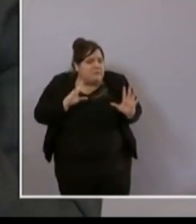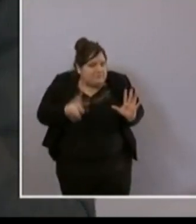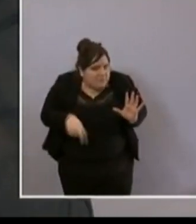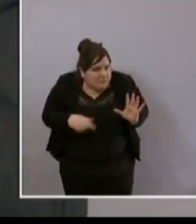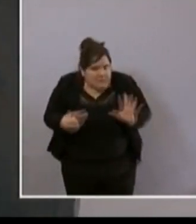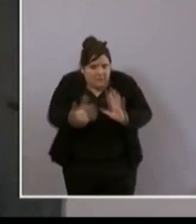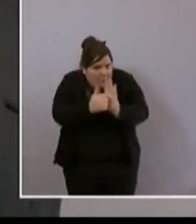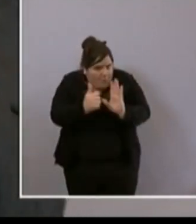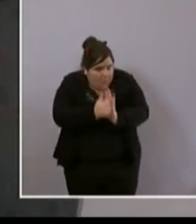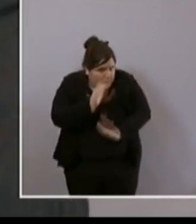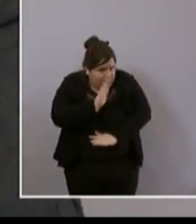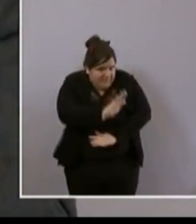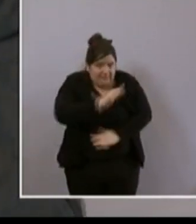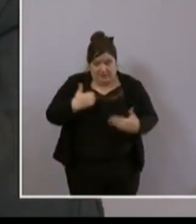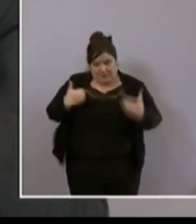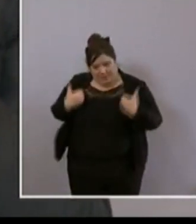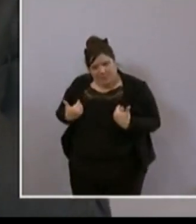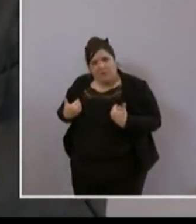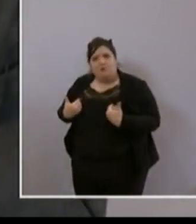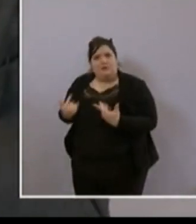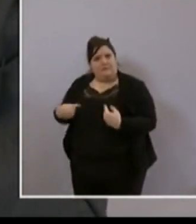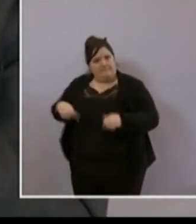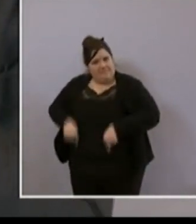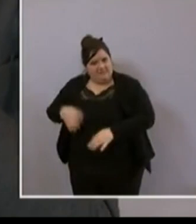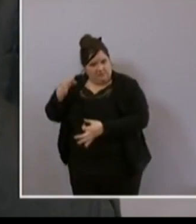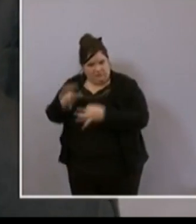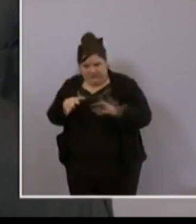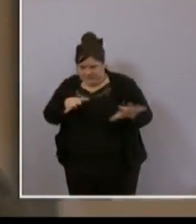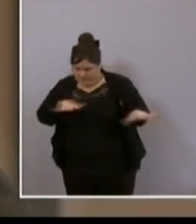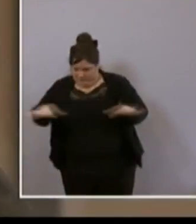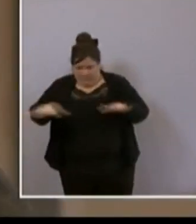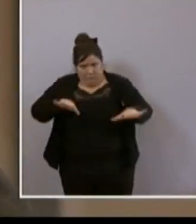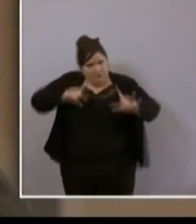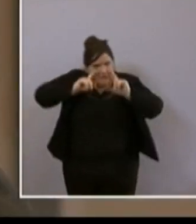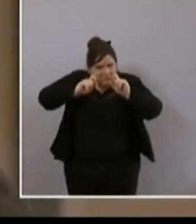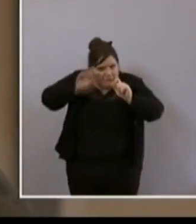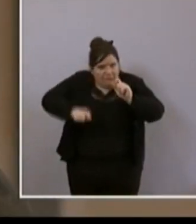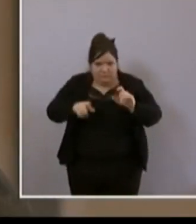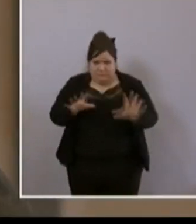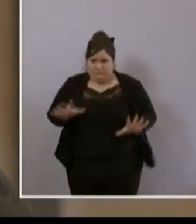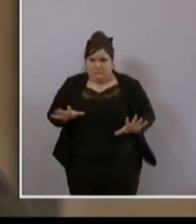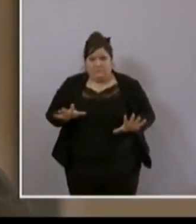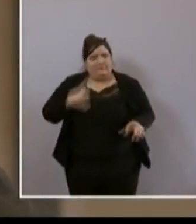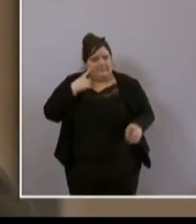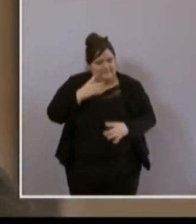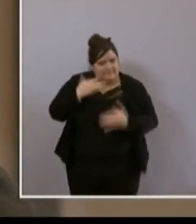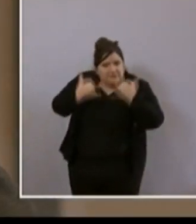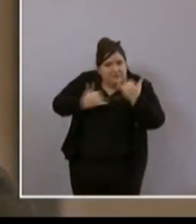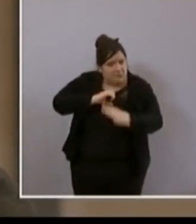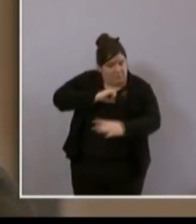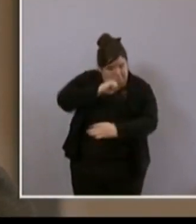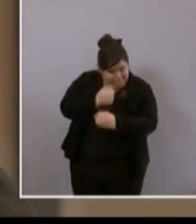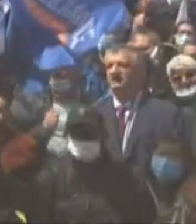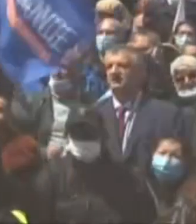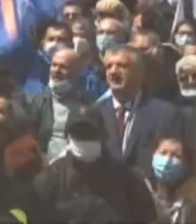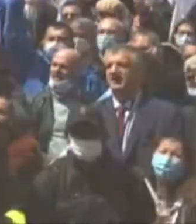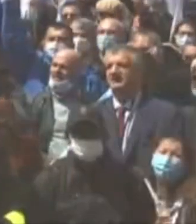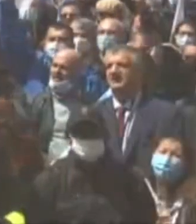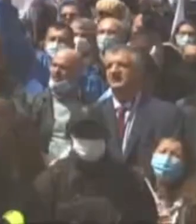syndicat revendique. Moi, je suis le garde des Sceaux. Il faut aussi que je fasse attention à ce qu'il y ait une réinsertion, un vrai gage pour notre